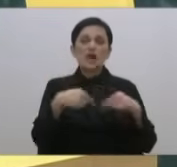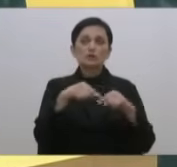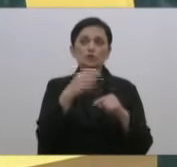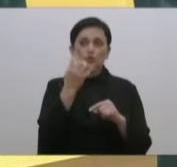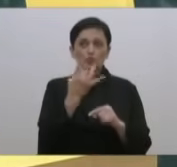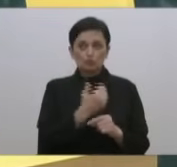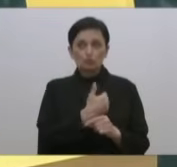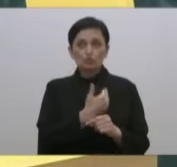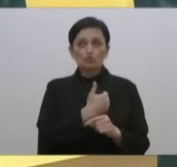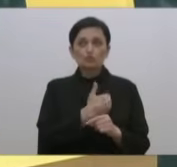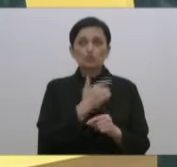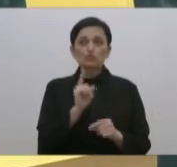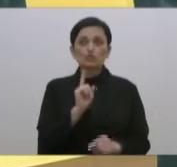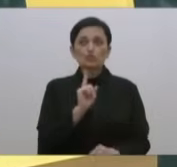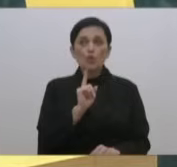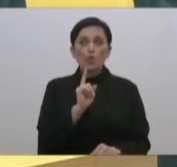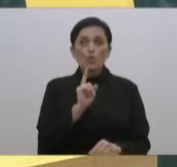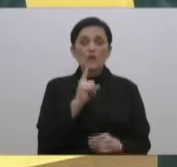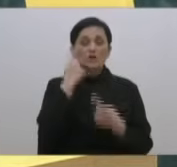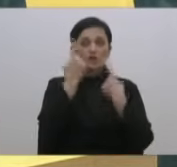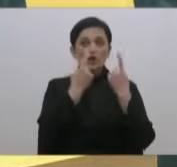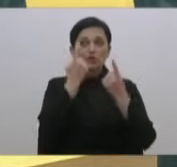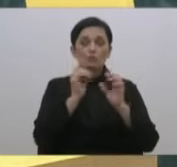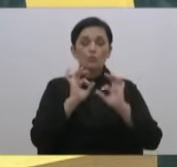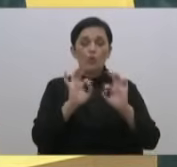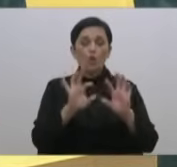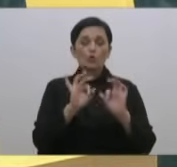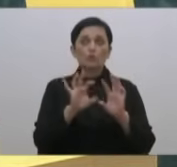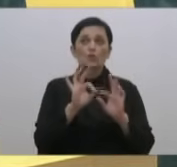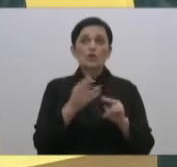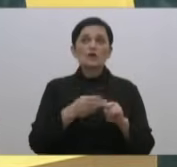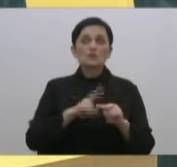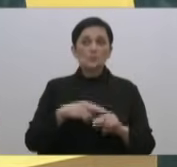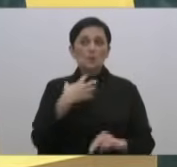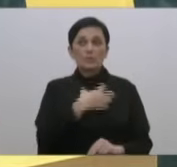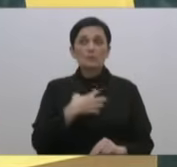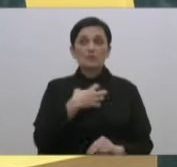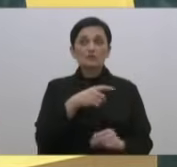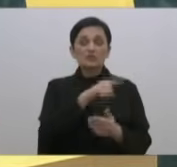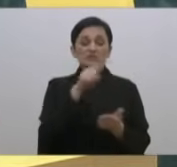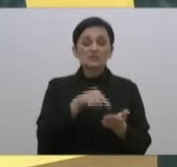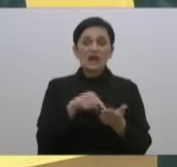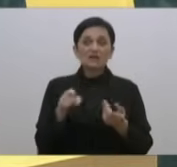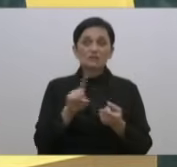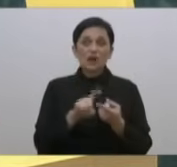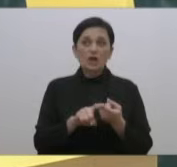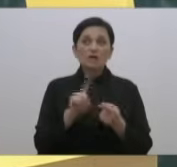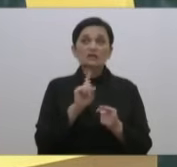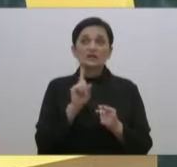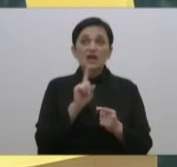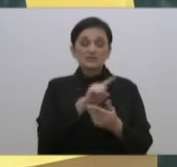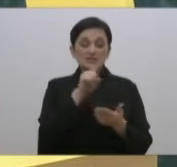ერთხელ სურს, რომ მივაწოდო ინფორმაცია იმ მნიშვნელოვან საკითხთან დაკავშირებით,